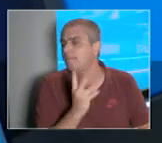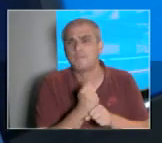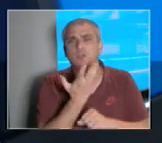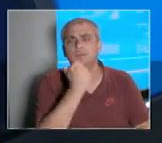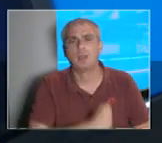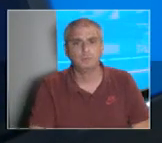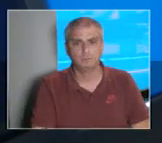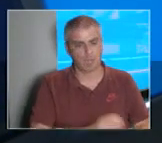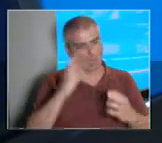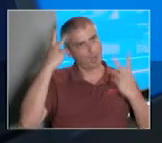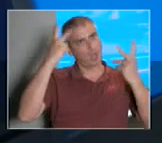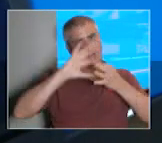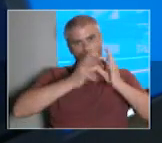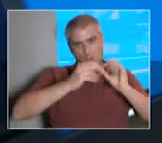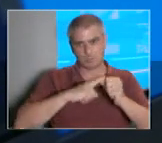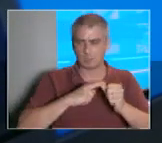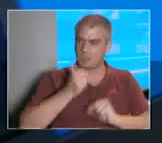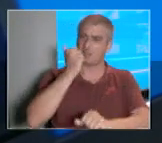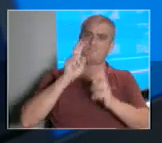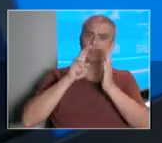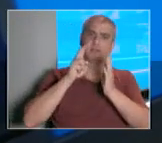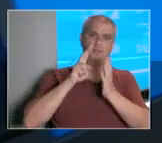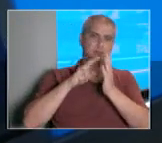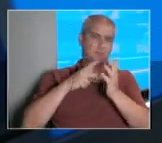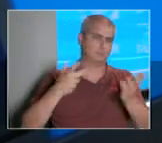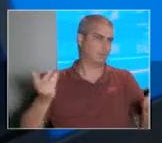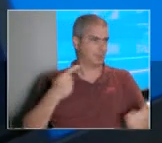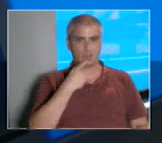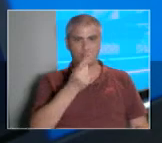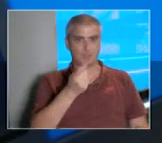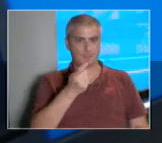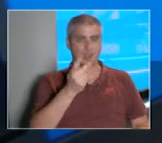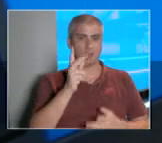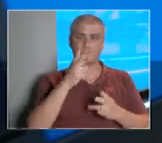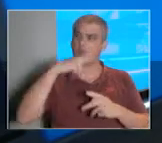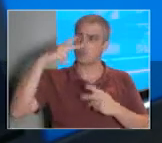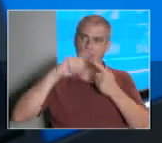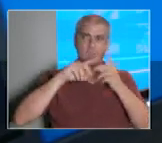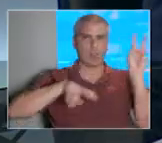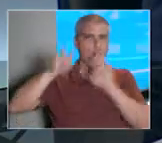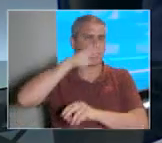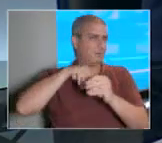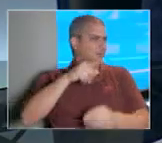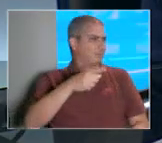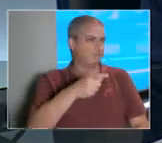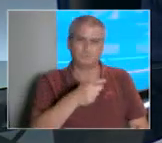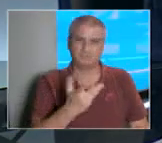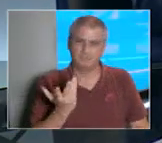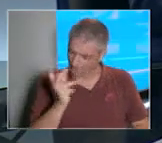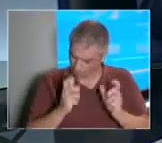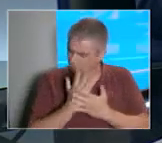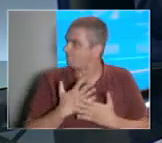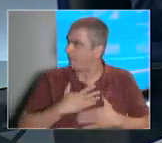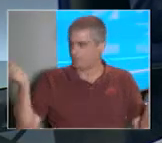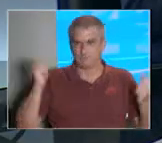עסוקה? באודי, ובלהחזיר אחורה את המיסוי. הבנתי, אתה אומר האנשים ברחובות. ובנורווגים שממנים... אבל אבי, אתה אומר דבר, אתה יודע מה, אולי הוא נכון,